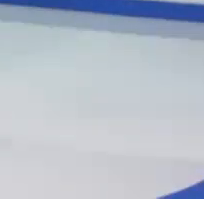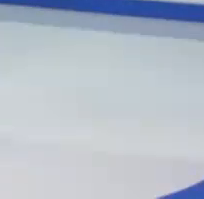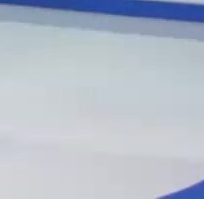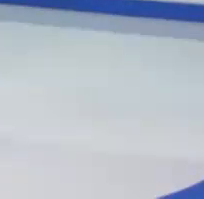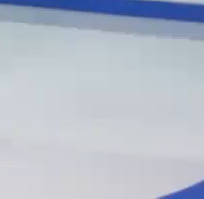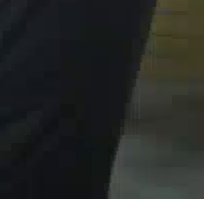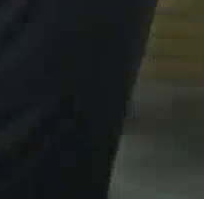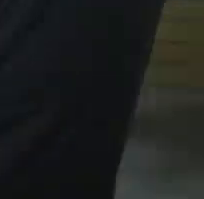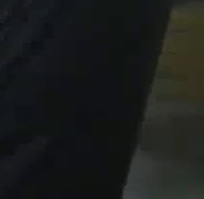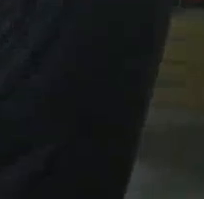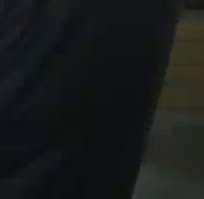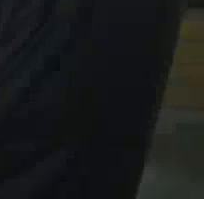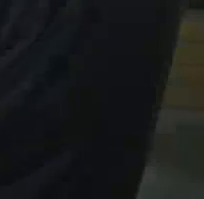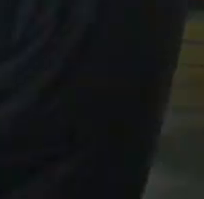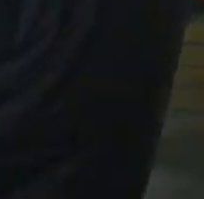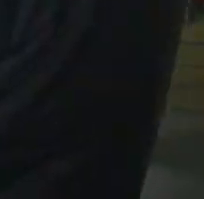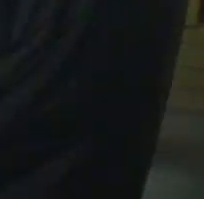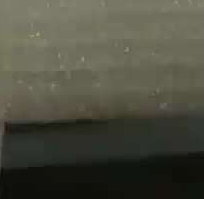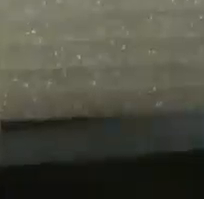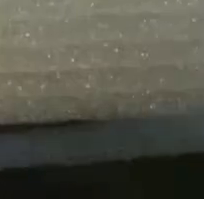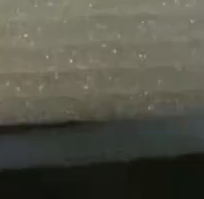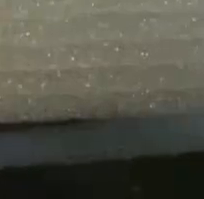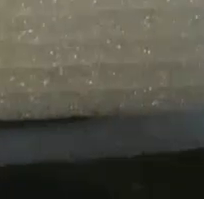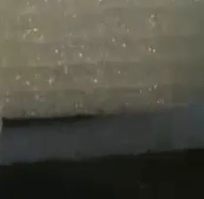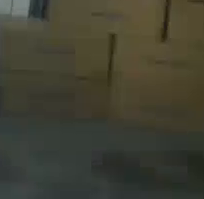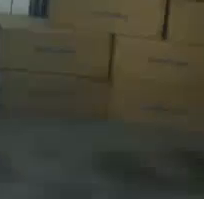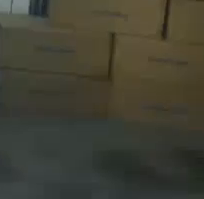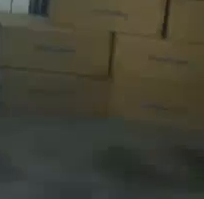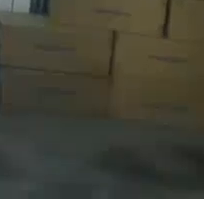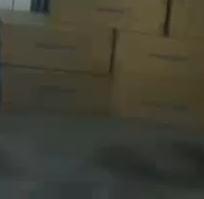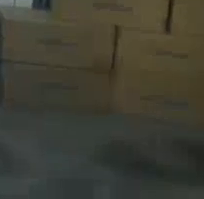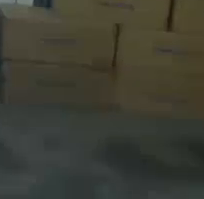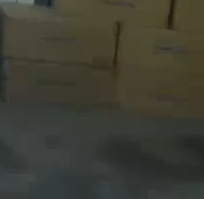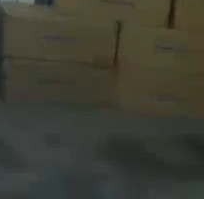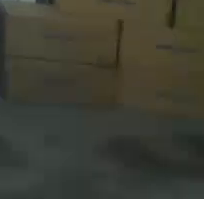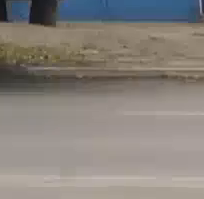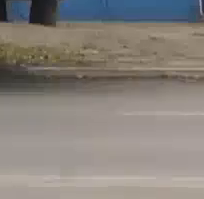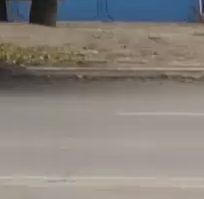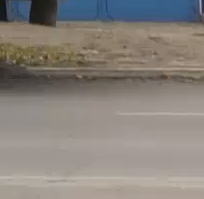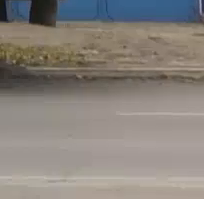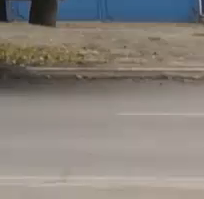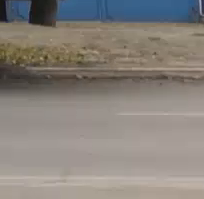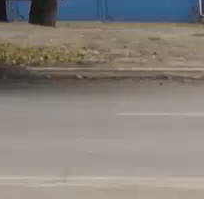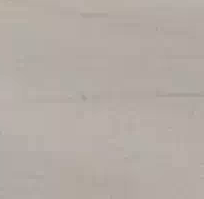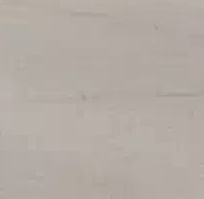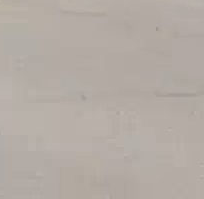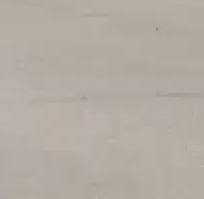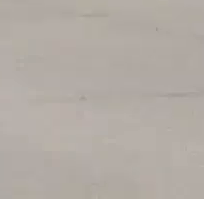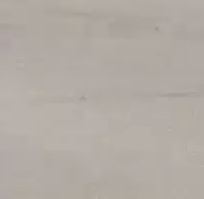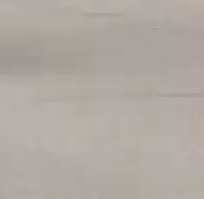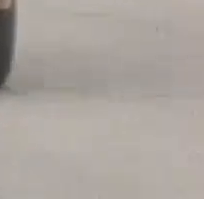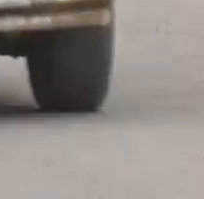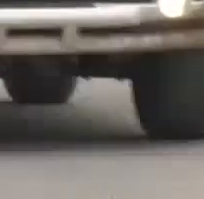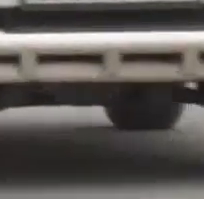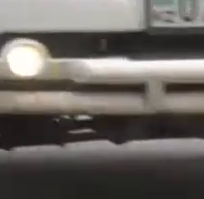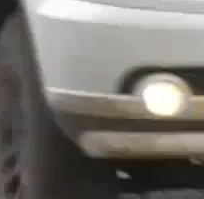назар аударайық. Жыл соңына дейін тағы 71 көше жарықтандырылады. Семей қаласында көше жарығын жаңғырту